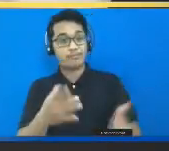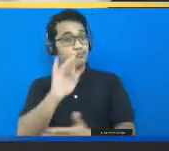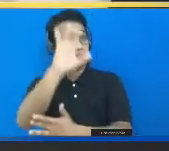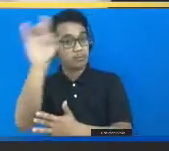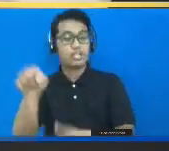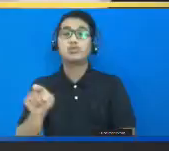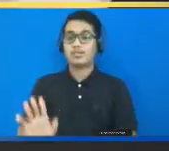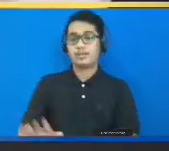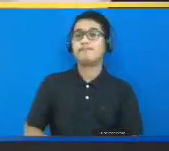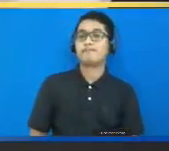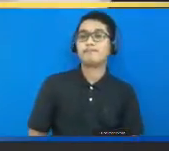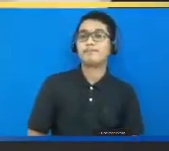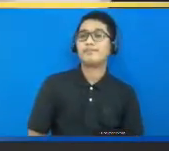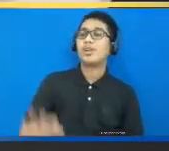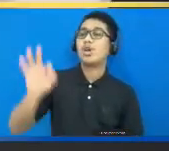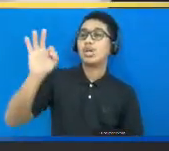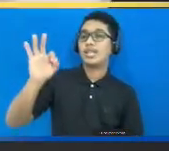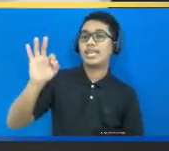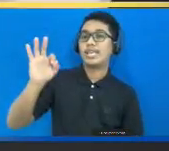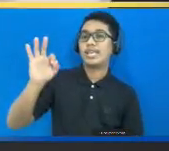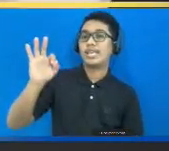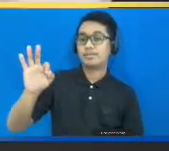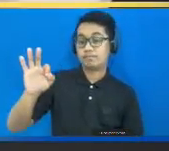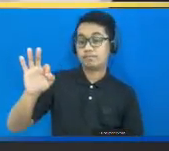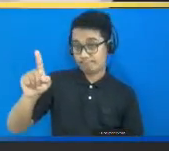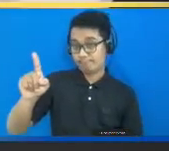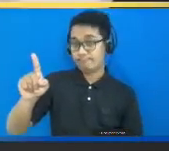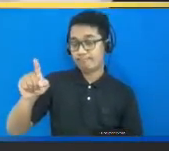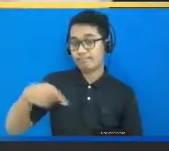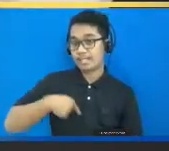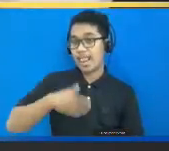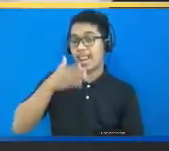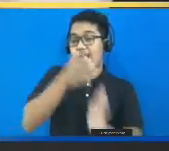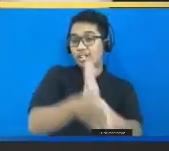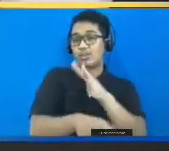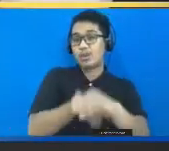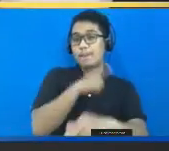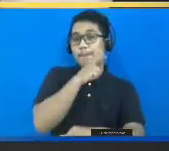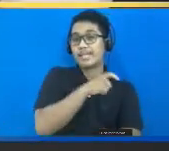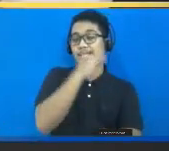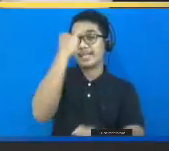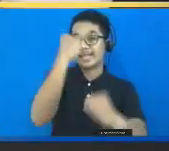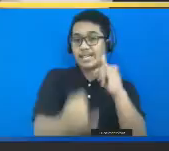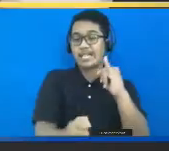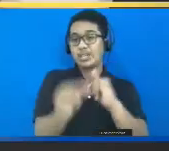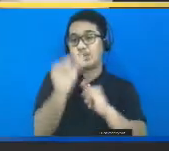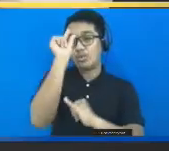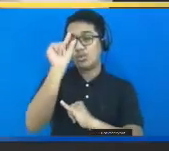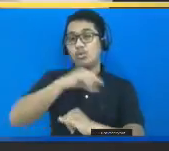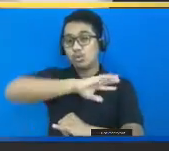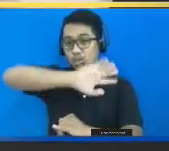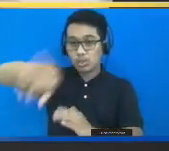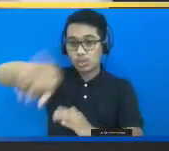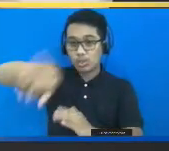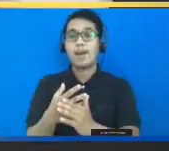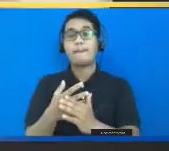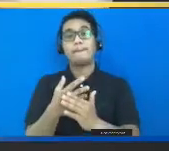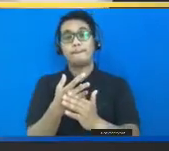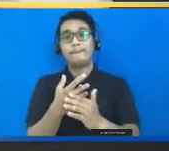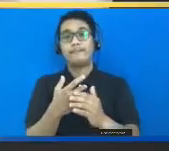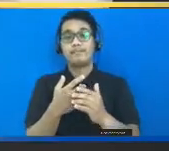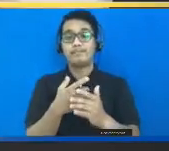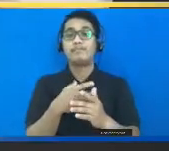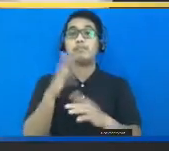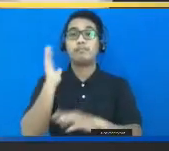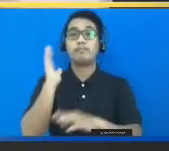tipe gitu aja sih Oke Anda tlot saya langsung saja ke pertanyaan terakhir kepada seluruh penulis disini artinya sudah